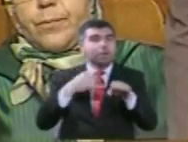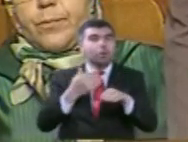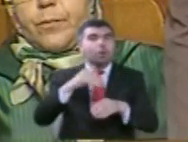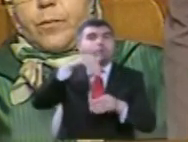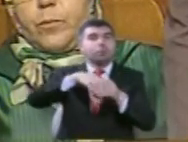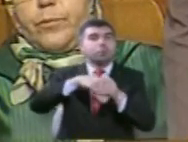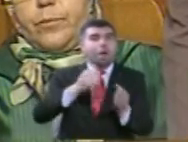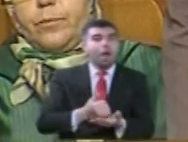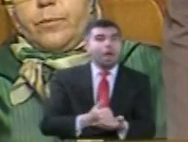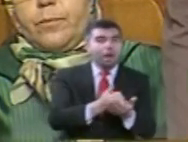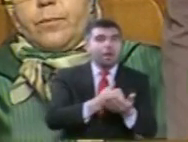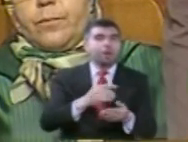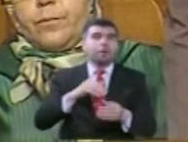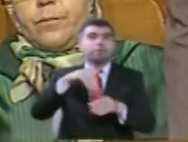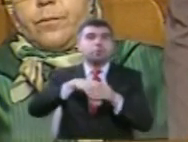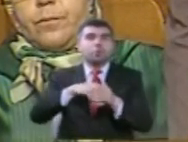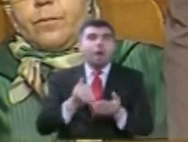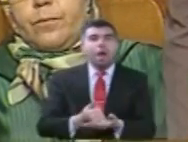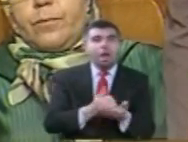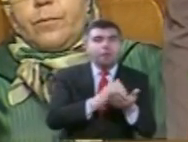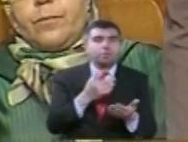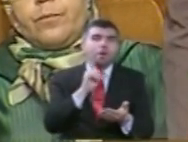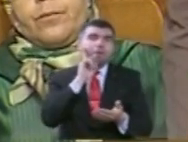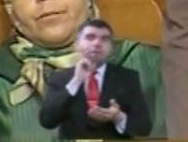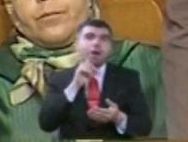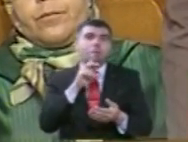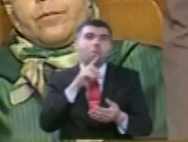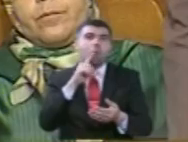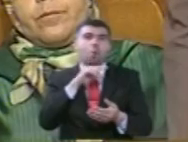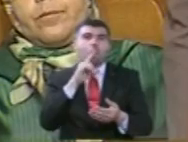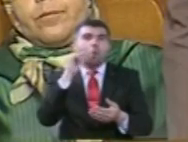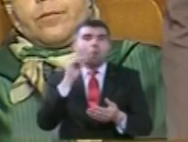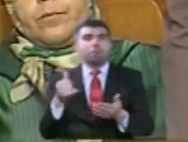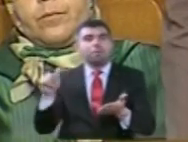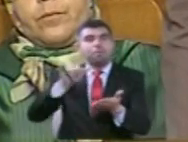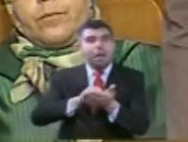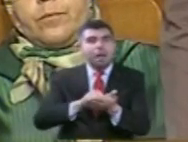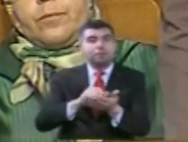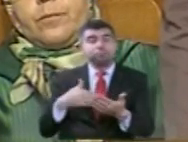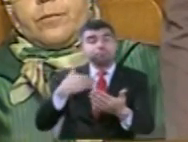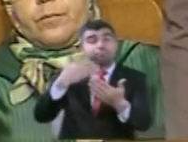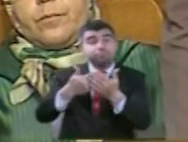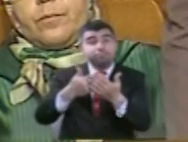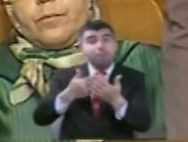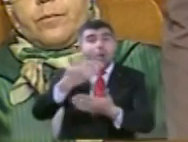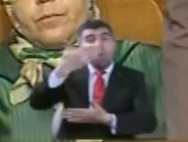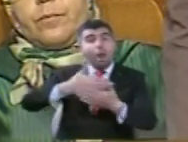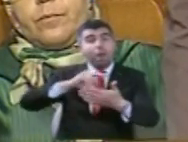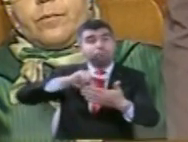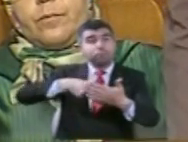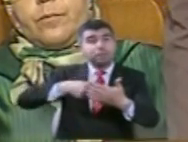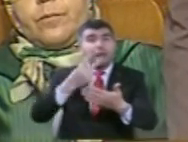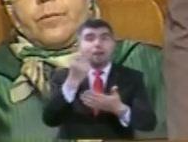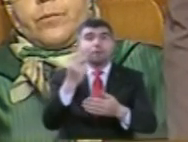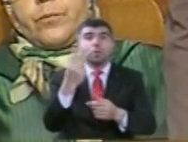التكافل، صندوق دعم الأرامل، والآن الدوريات اللي ما كانتش آخر دورية في 2010 وإنما دورية 2012 هي اللي كانت حاسمة.